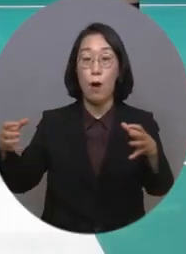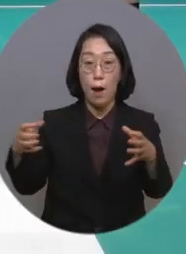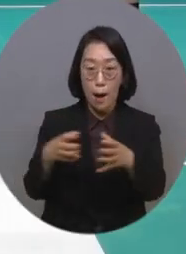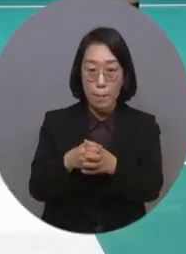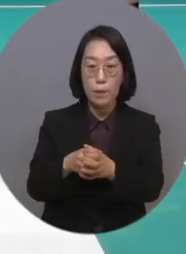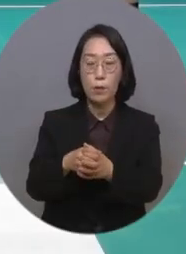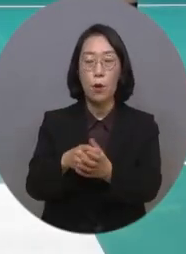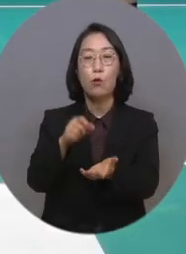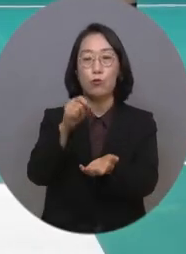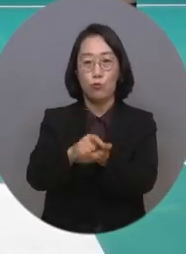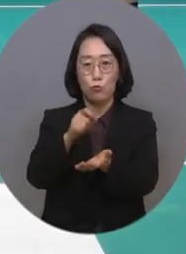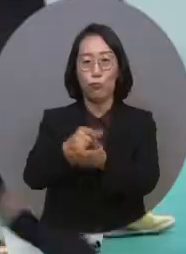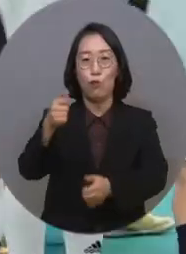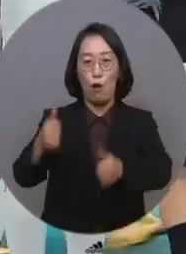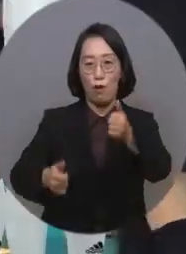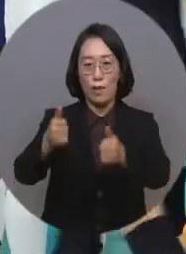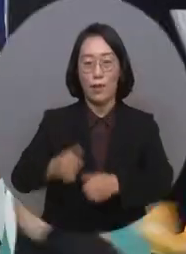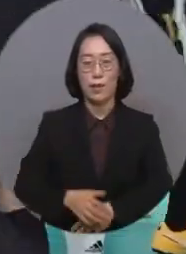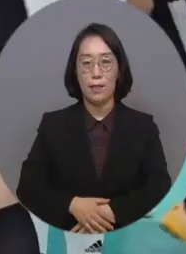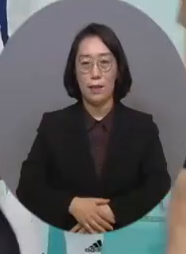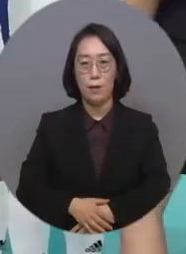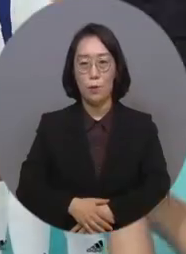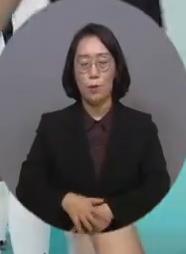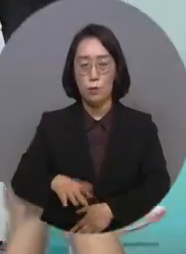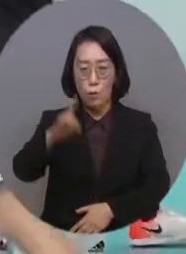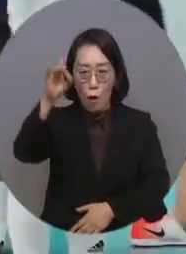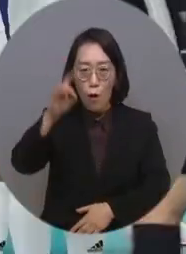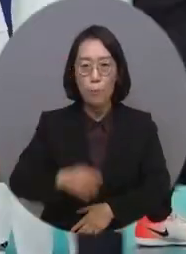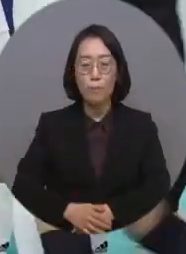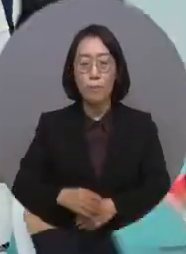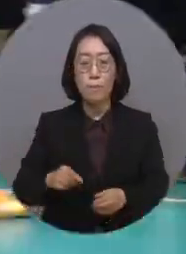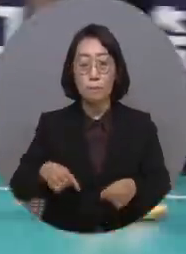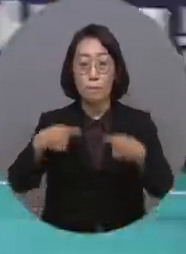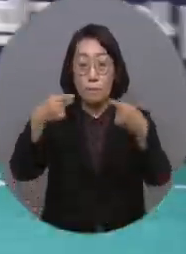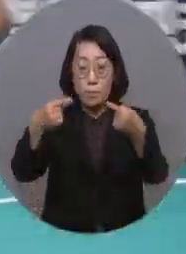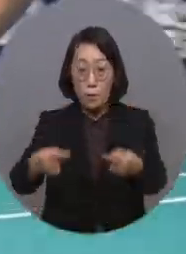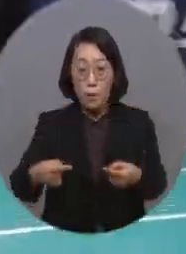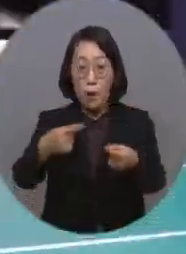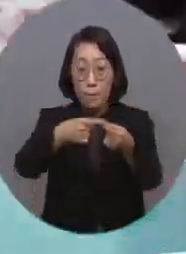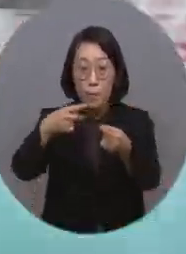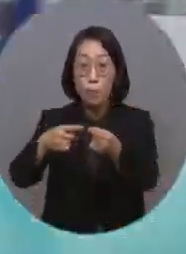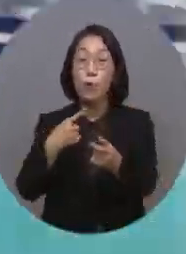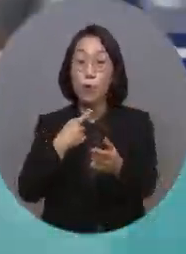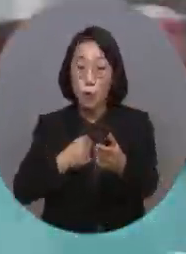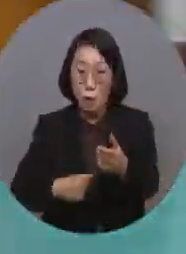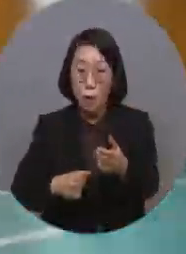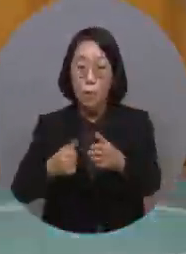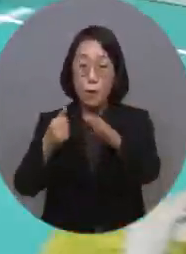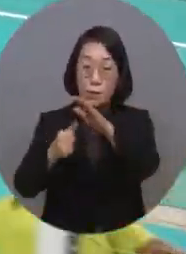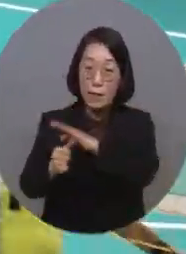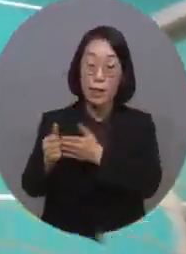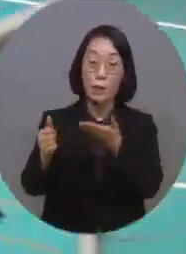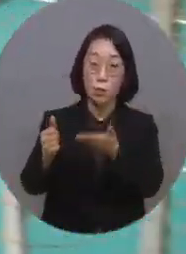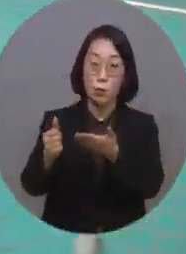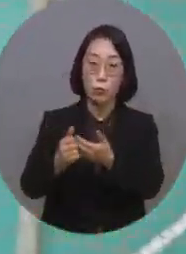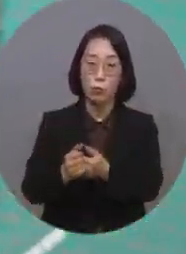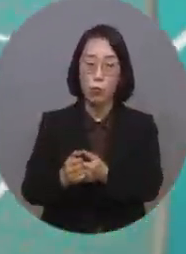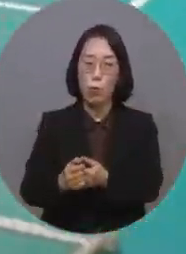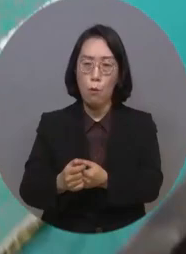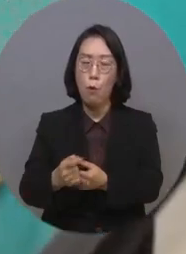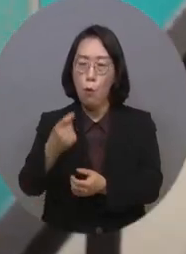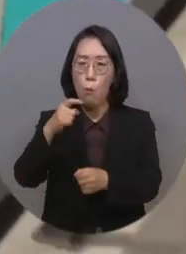풋살 대회로 진행했습니다. 올해 처음 유니파이드컵에 참가해서 두 번의 대회에 참가한 스페셜 선수는 대회의